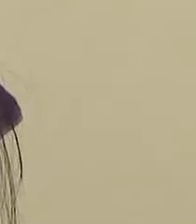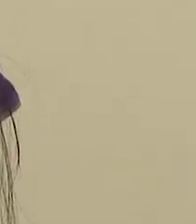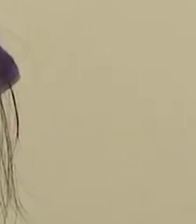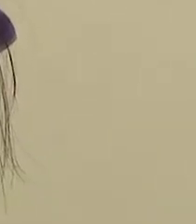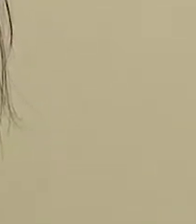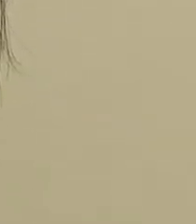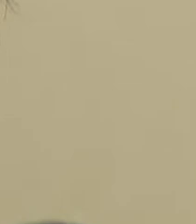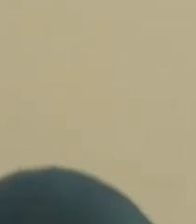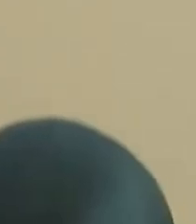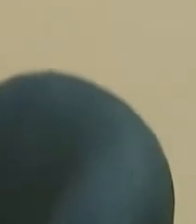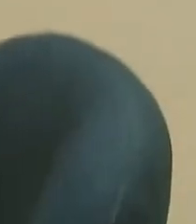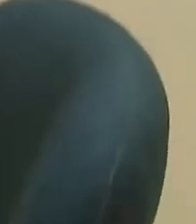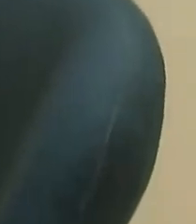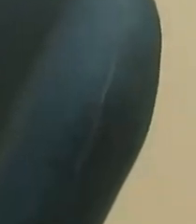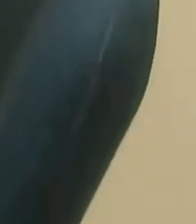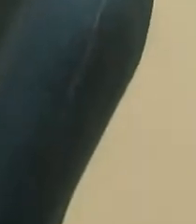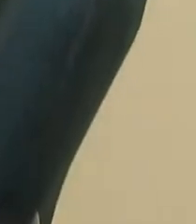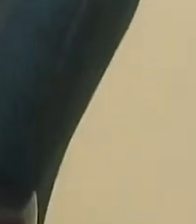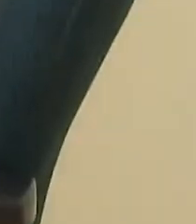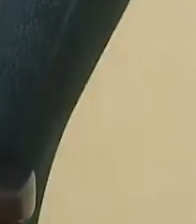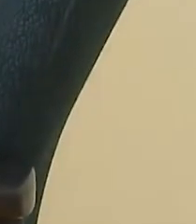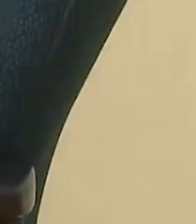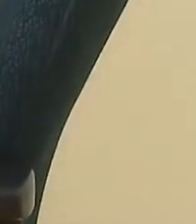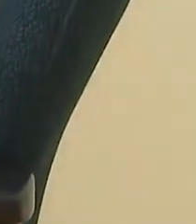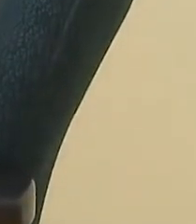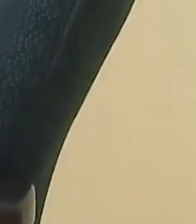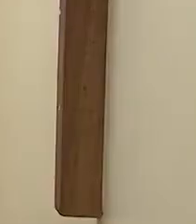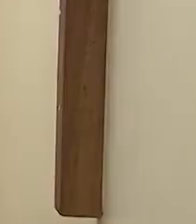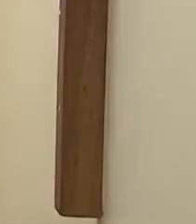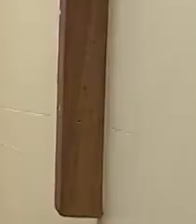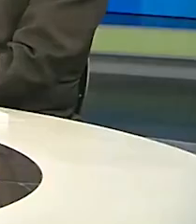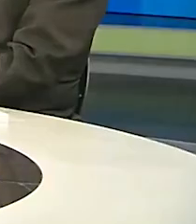저녁으로 간단한 스트레칭도 허리 건강에 큰 도움이